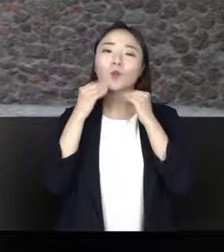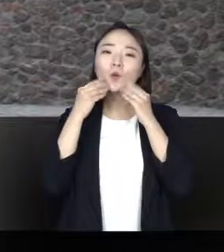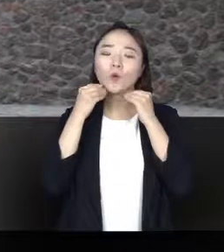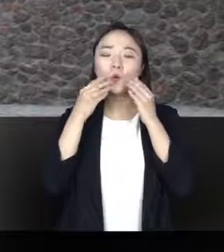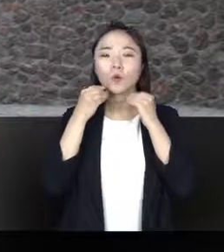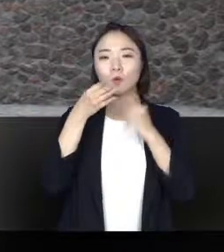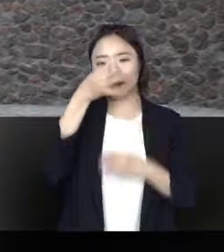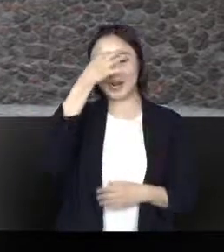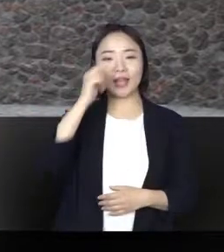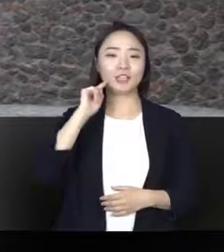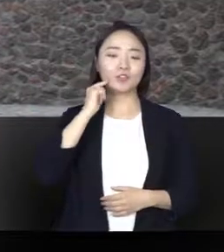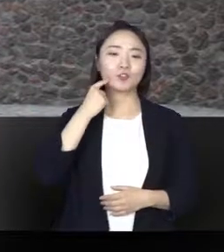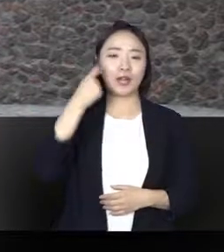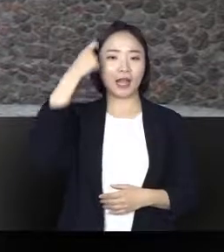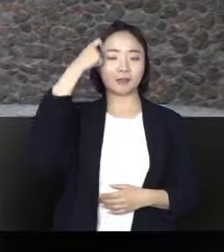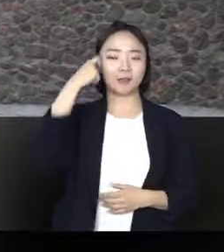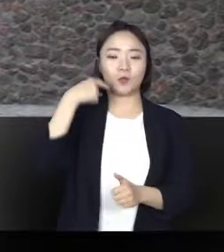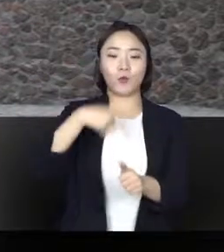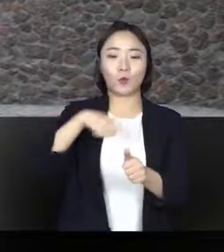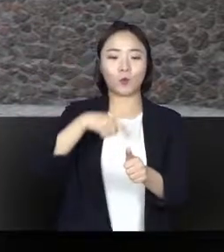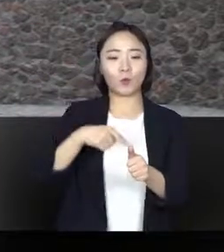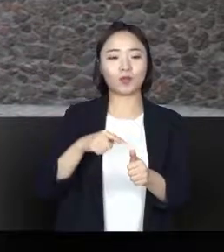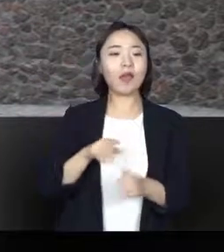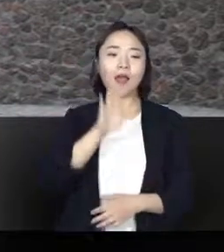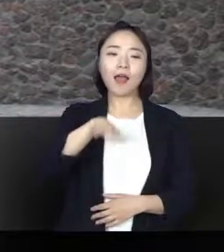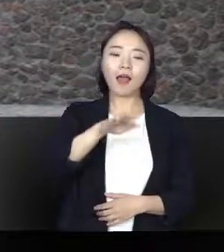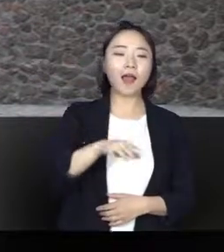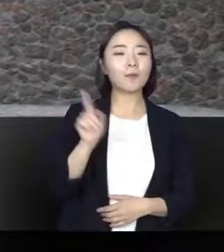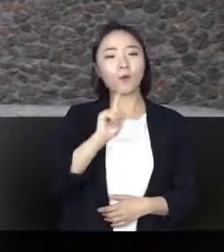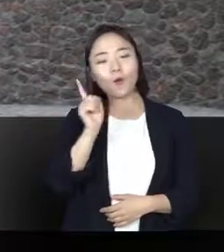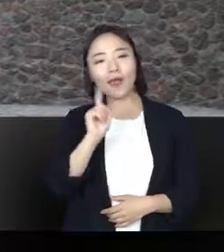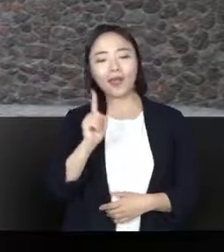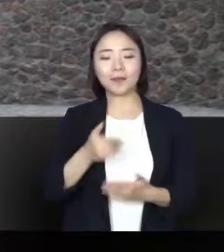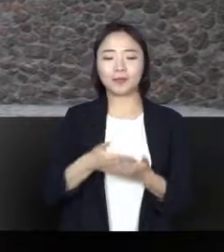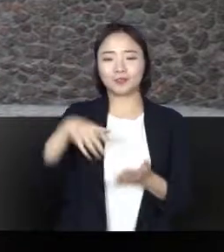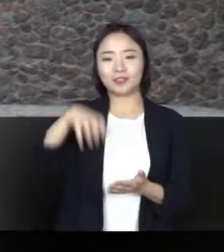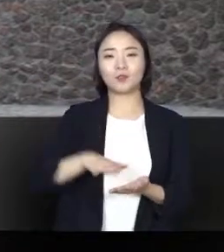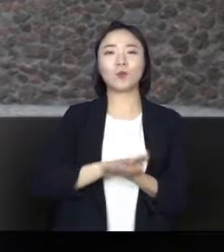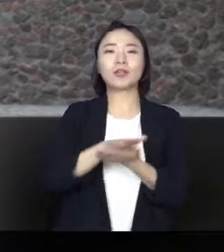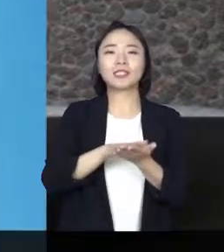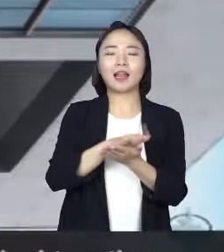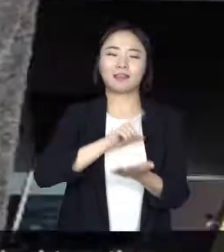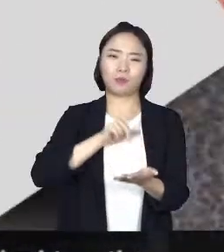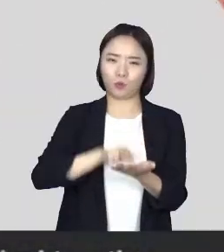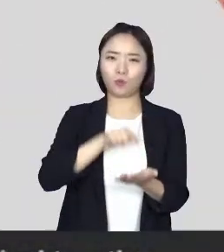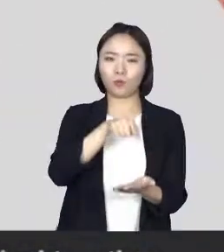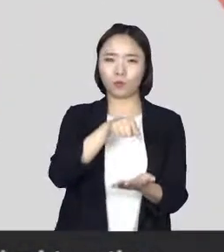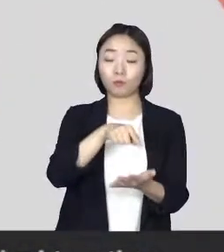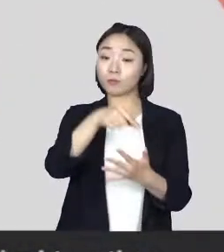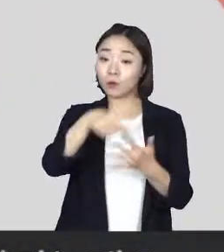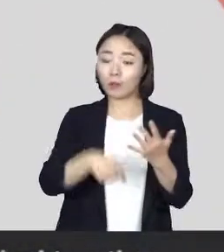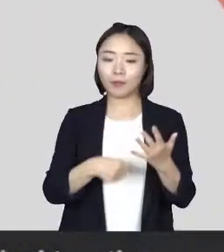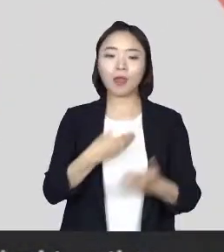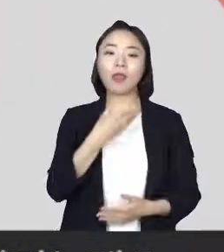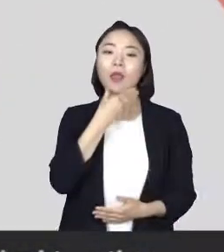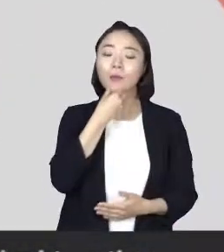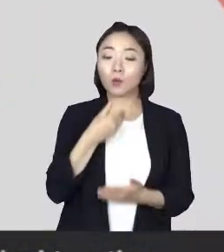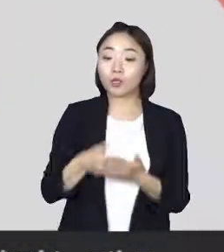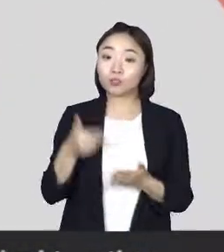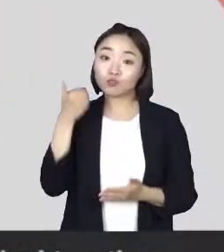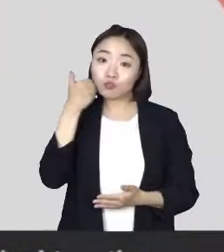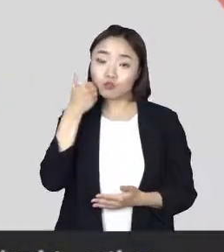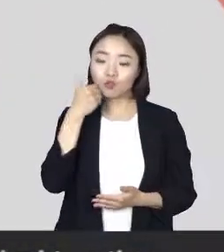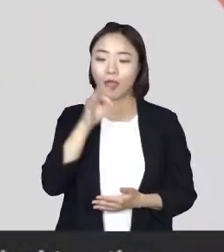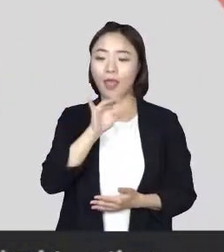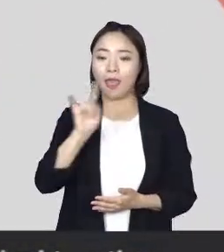토요문화학교 예술감상교육 얘들아 뭐하니 미술관에서 놀자 참여자를 모집합니다. 이번 프로그램은 행복을